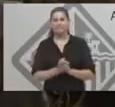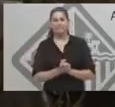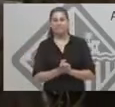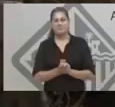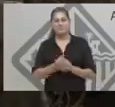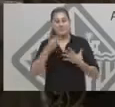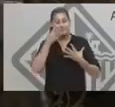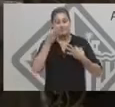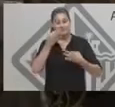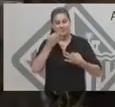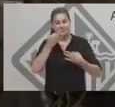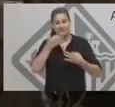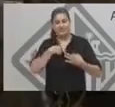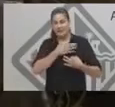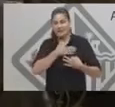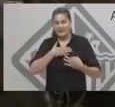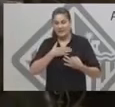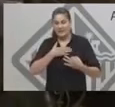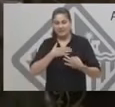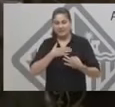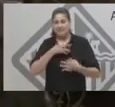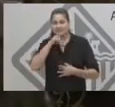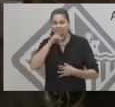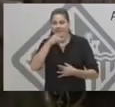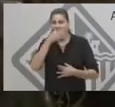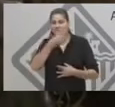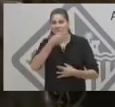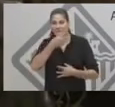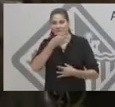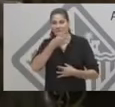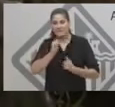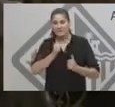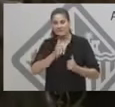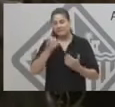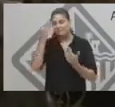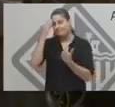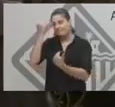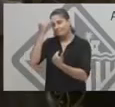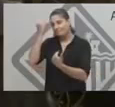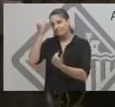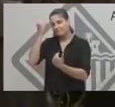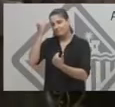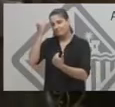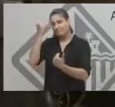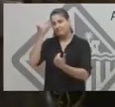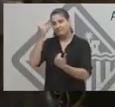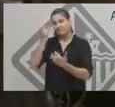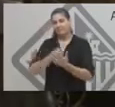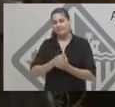que voldria començar aquest discurs dedicant unes paraules